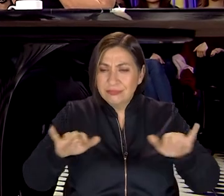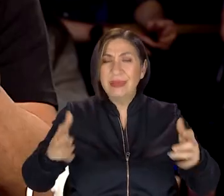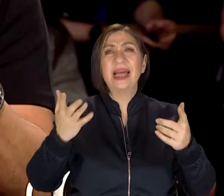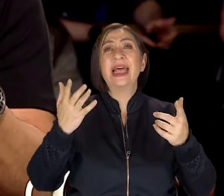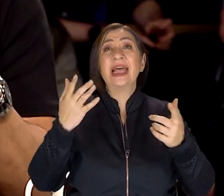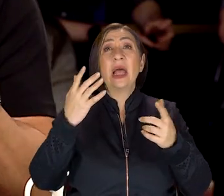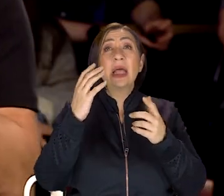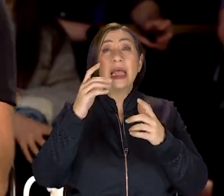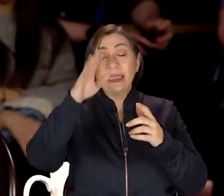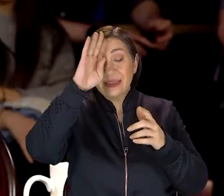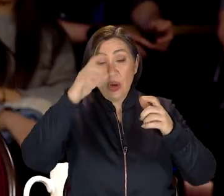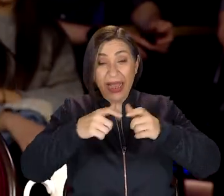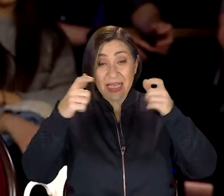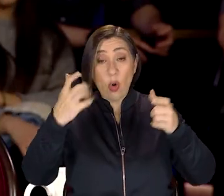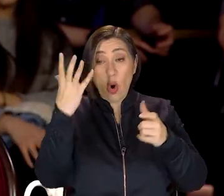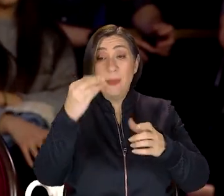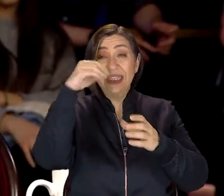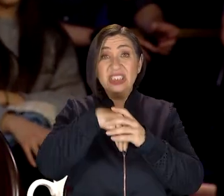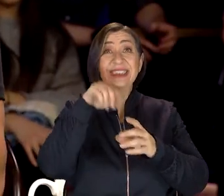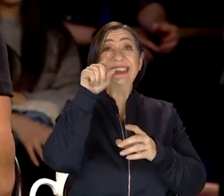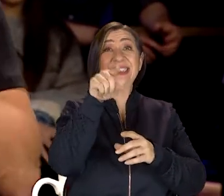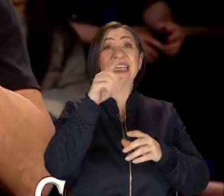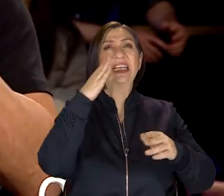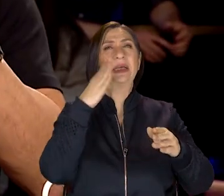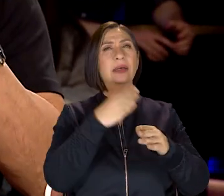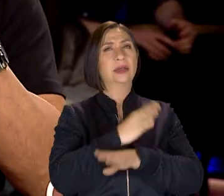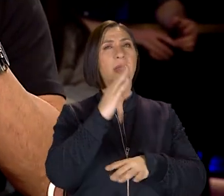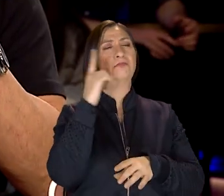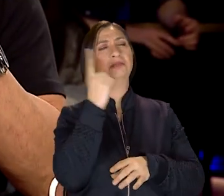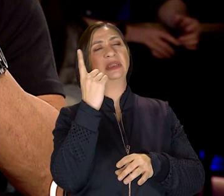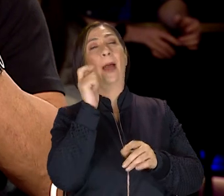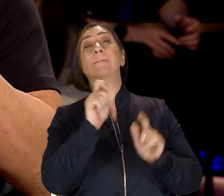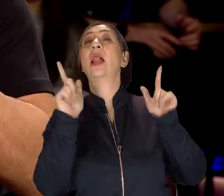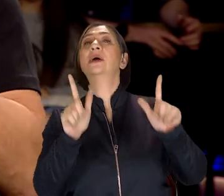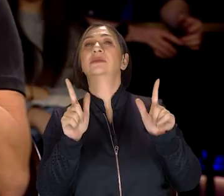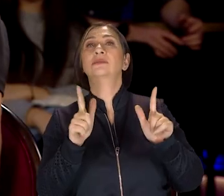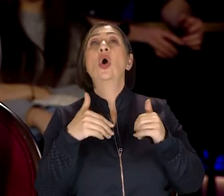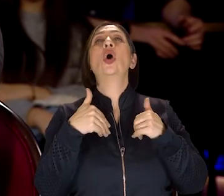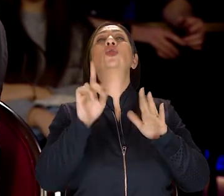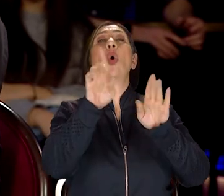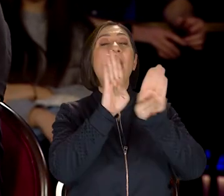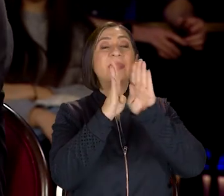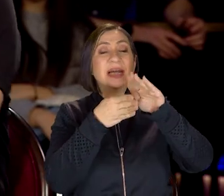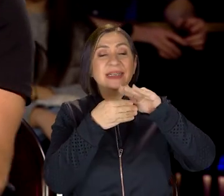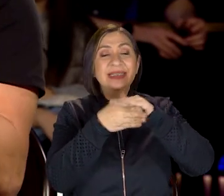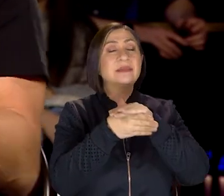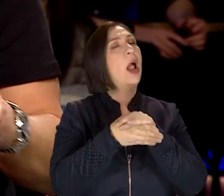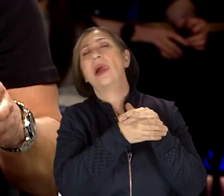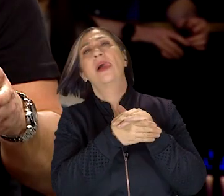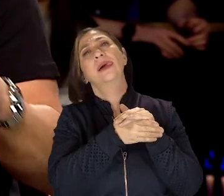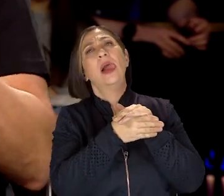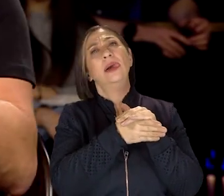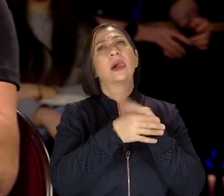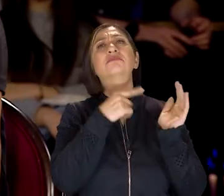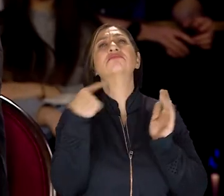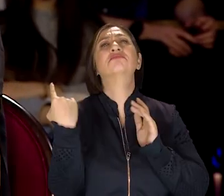hani İstanbul Gelişim'de olman için senin hani gerçekten bir numaran olması lazım. Hı. Yoksa o kapıdan içeri bir müzisyen olarak adımını